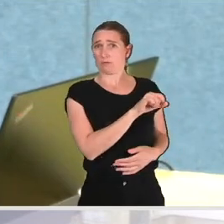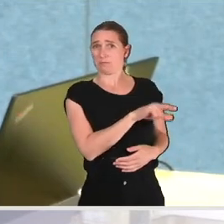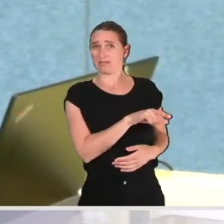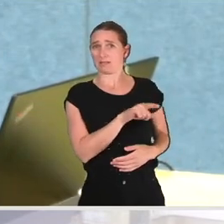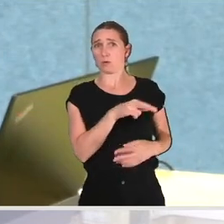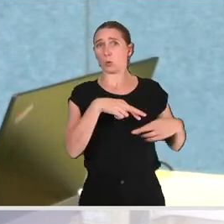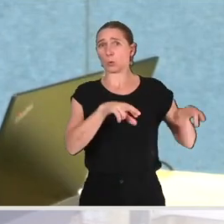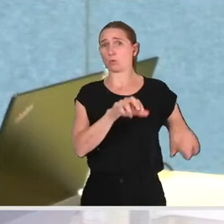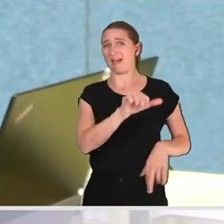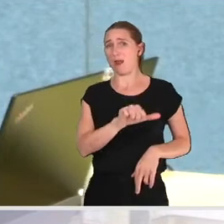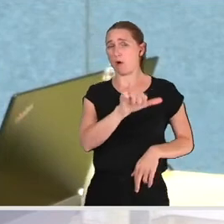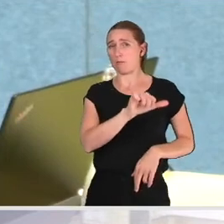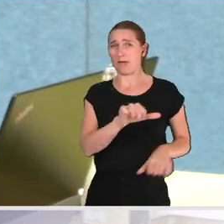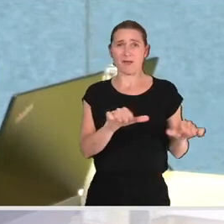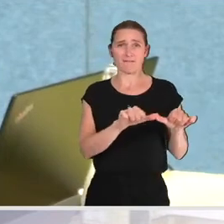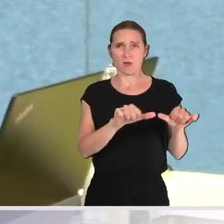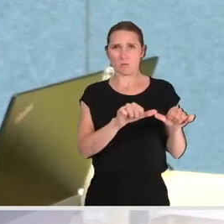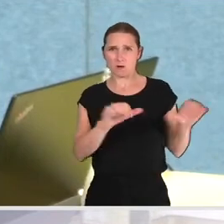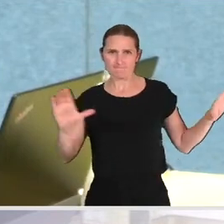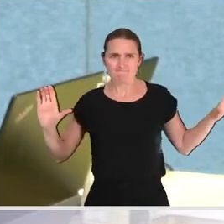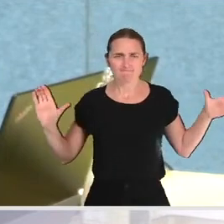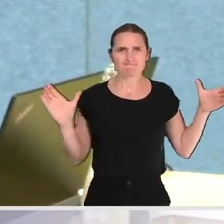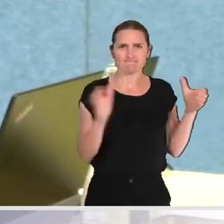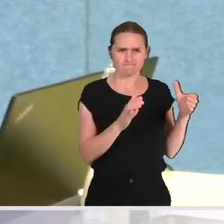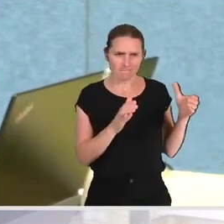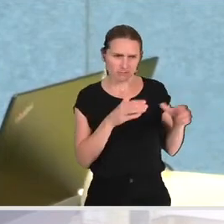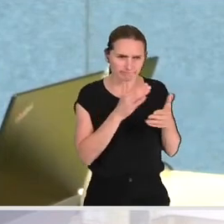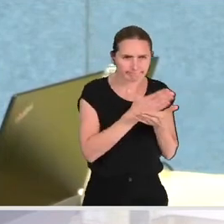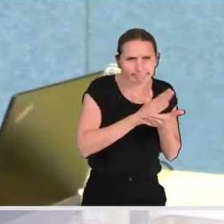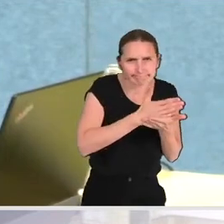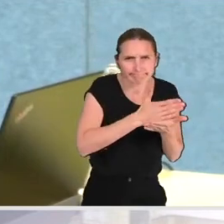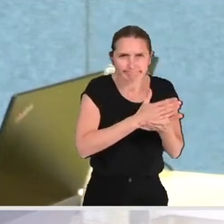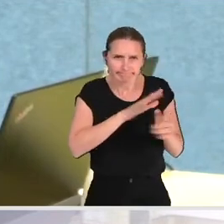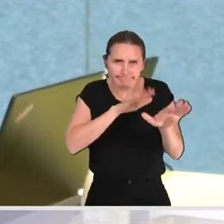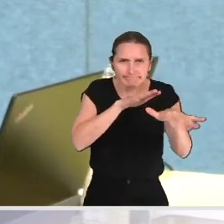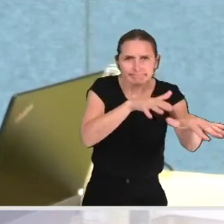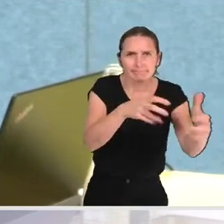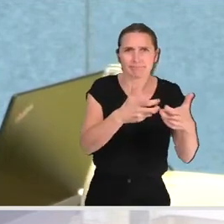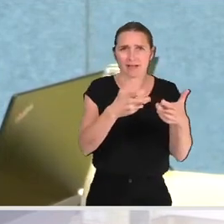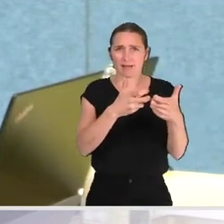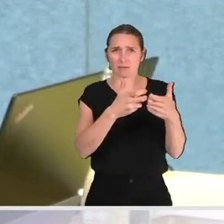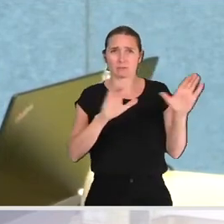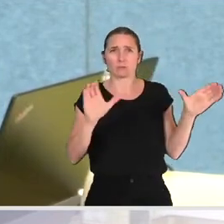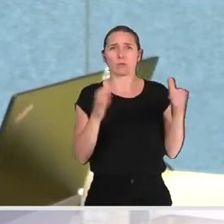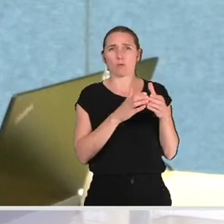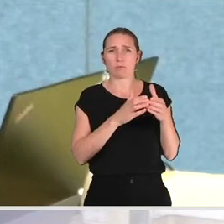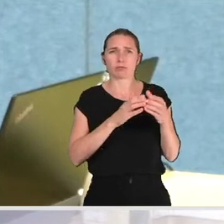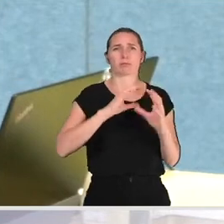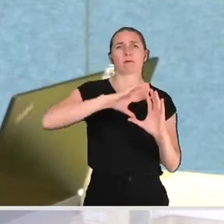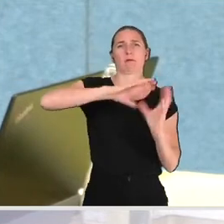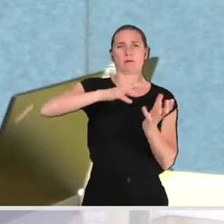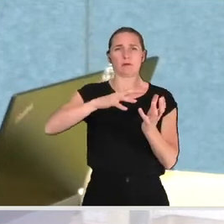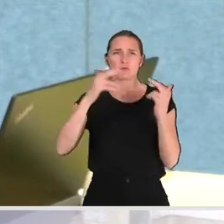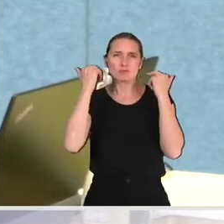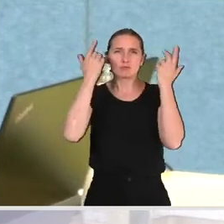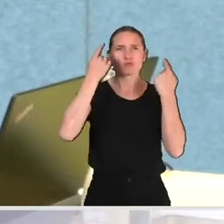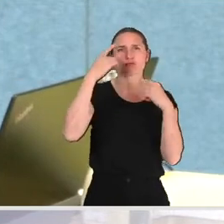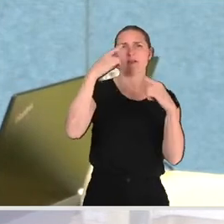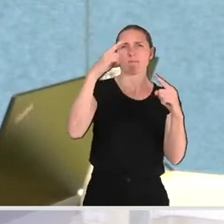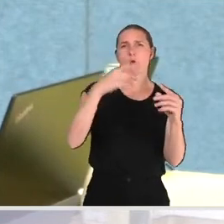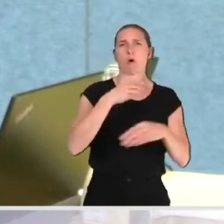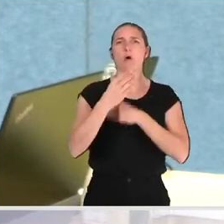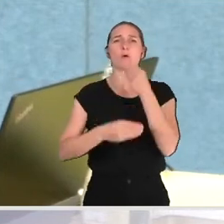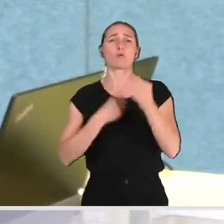C'est le cas des Soulèvements de la Terre, tristement célèbres pour les violences de Sainte-Soline, du mouvement Extinction